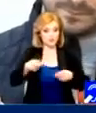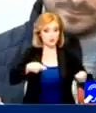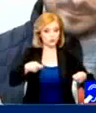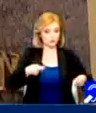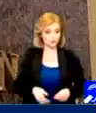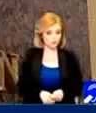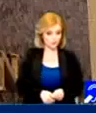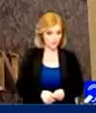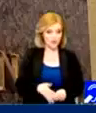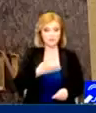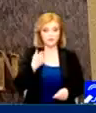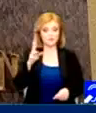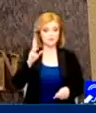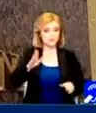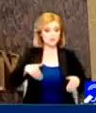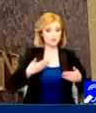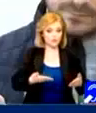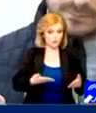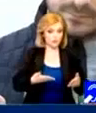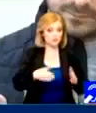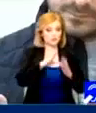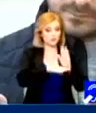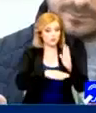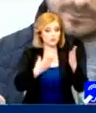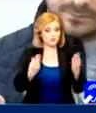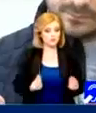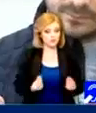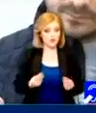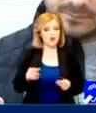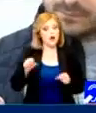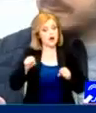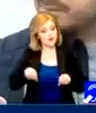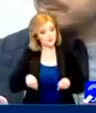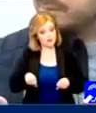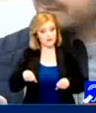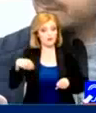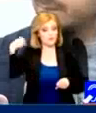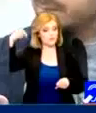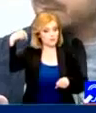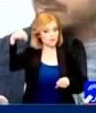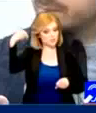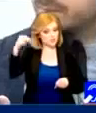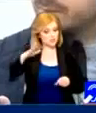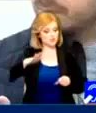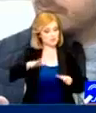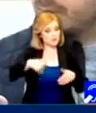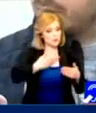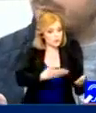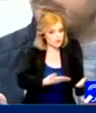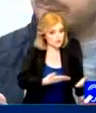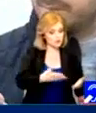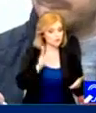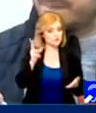să propună în ordine de zi acest subiect, este obligat președintele să vină cu o propunere de înaintare a unui candidat